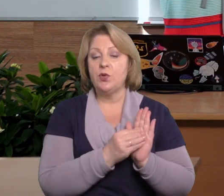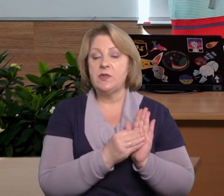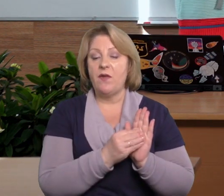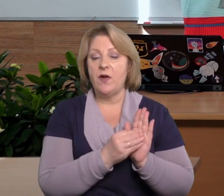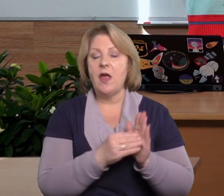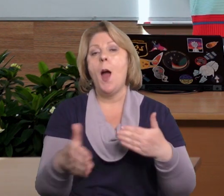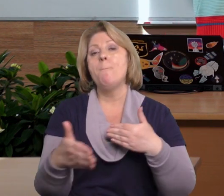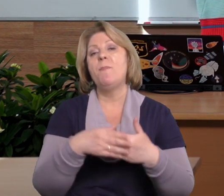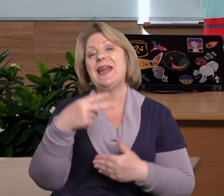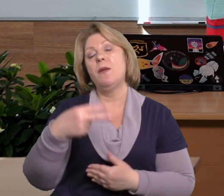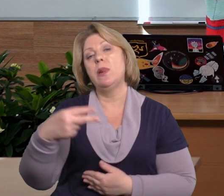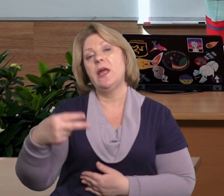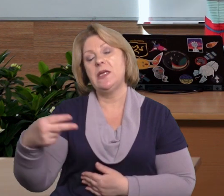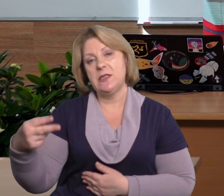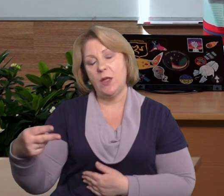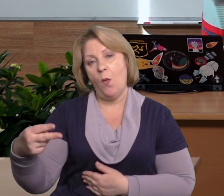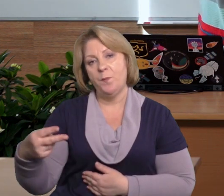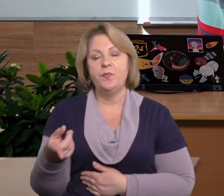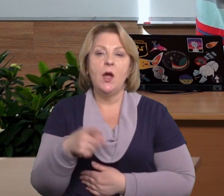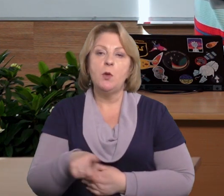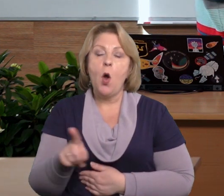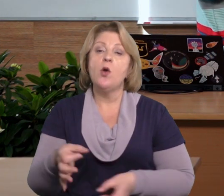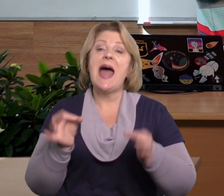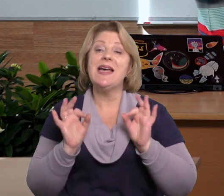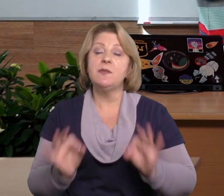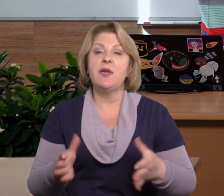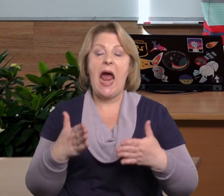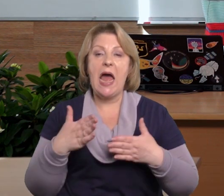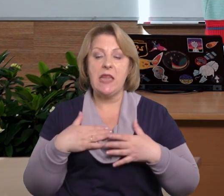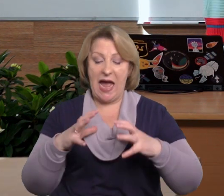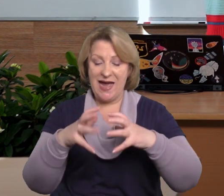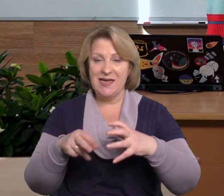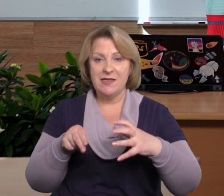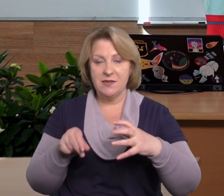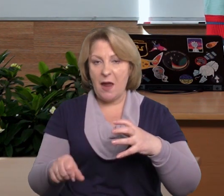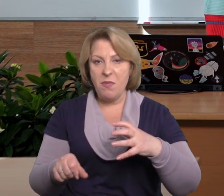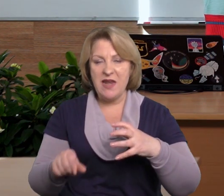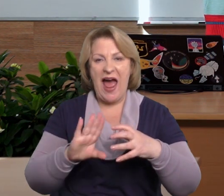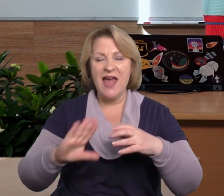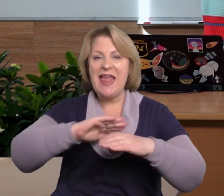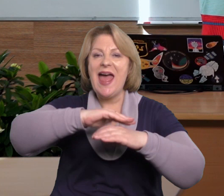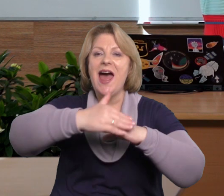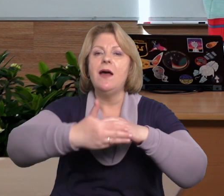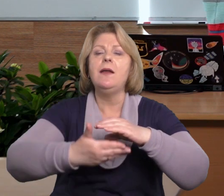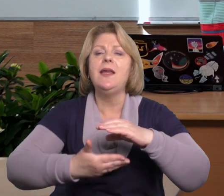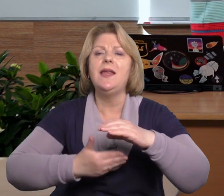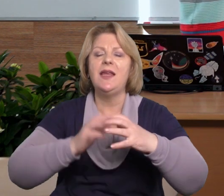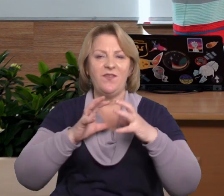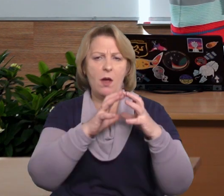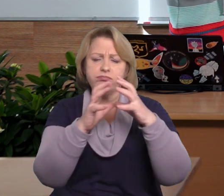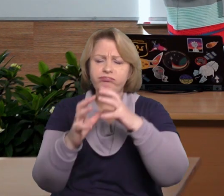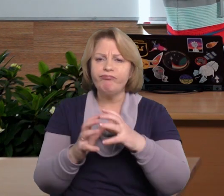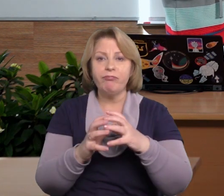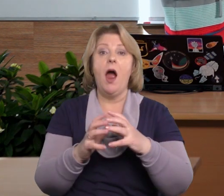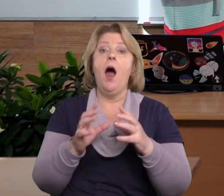знак «приблизно дорівнює». Тому що насправді наша Земля – це нерівна кулька. Через те, що